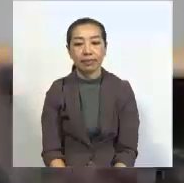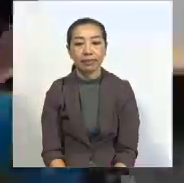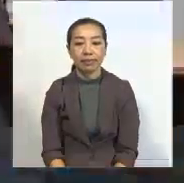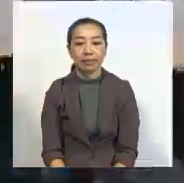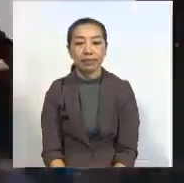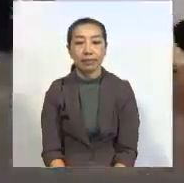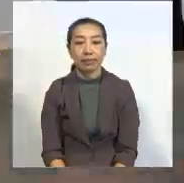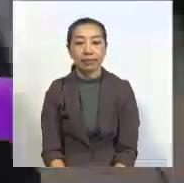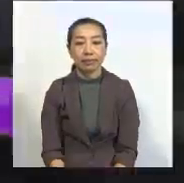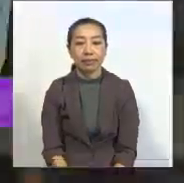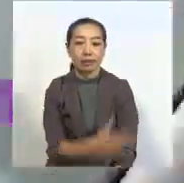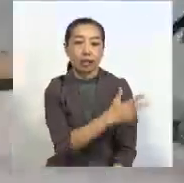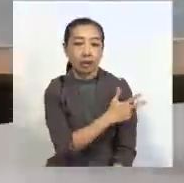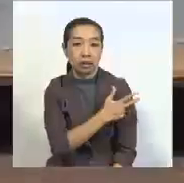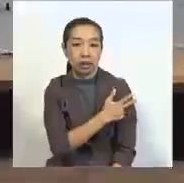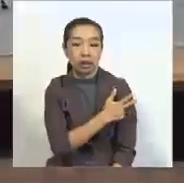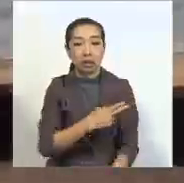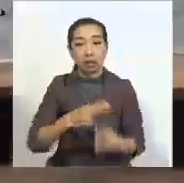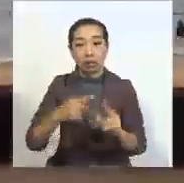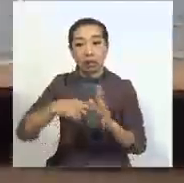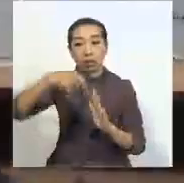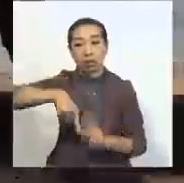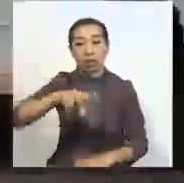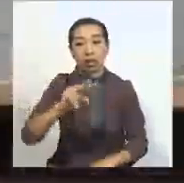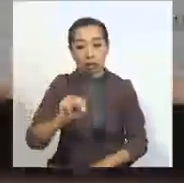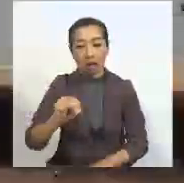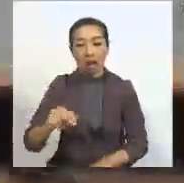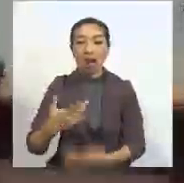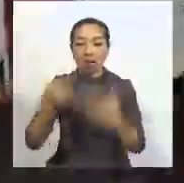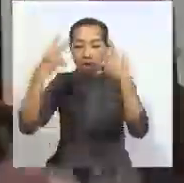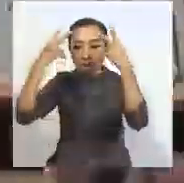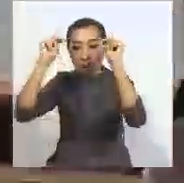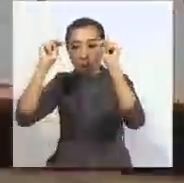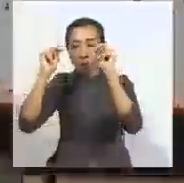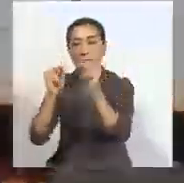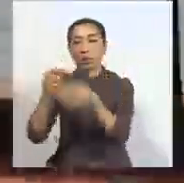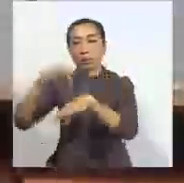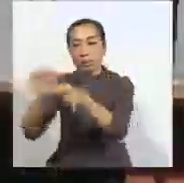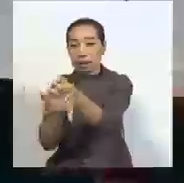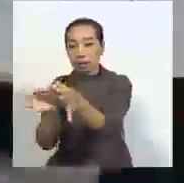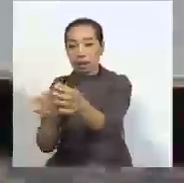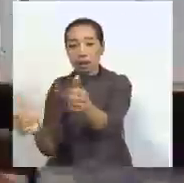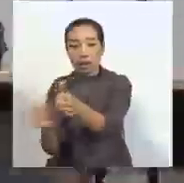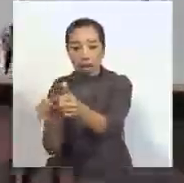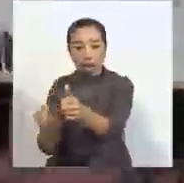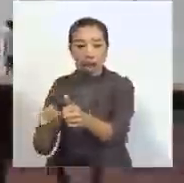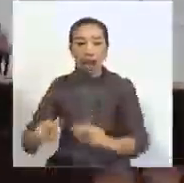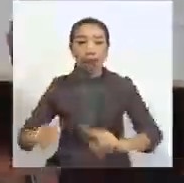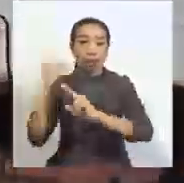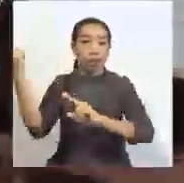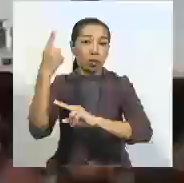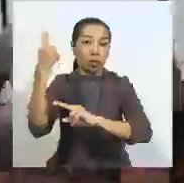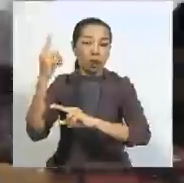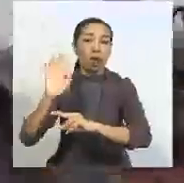กรัตทยาโสกหรือดร.แซมนะคะที่ปรึกษาส่วนตัวของนายกรัฐมนตรีและในฐานะรัฐมนตรีช่วยว่าการกระทรวงการท่องเที่ยวกัมพูช